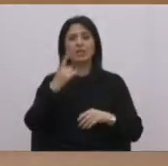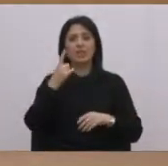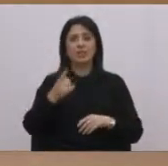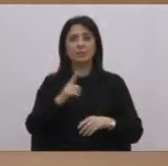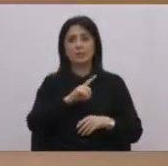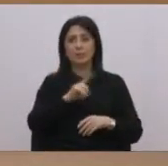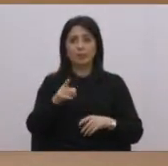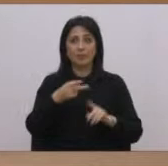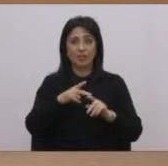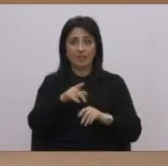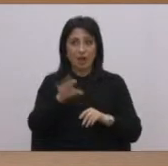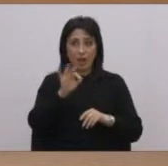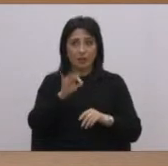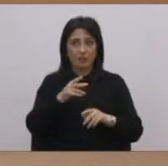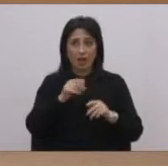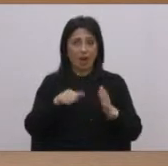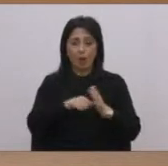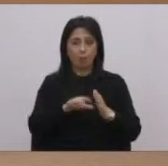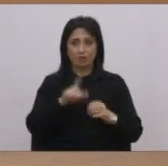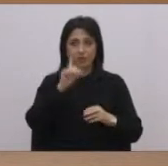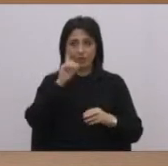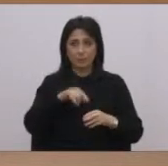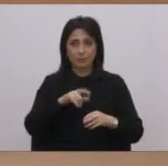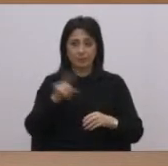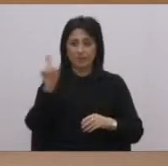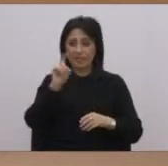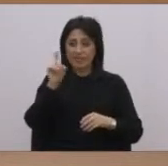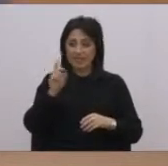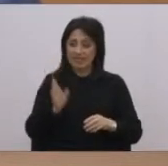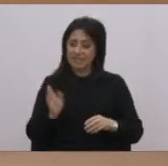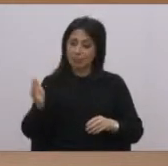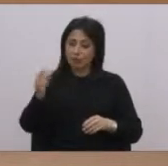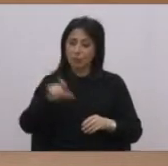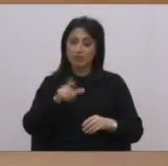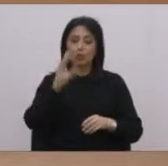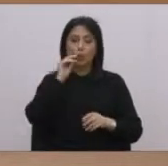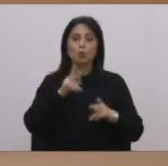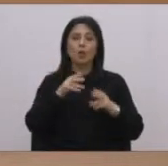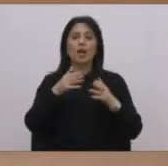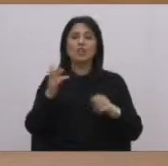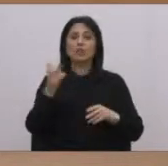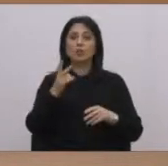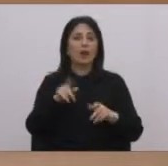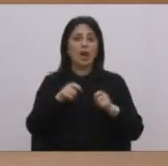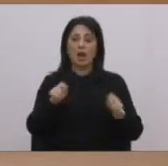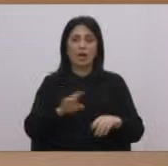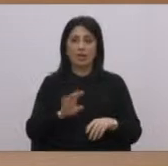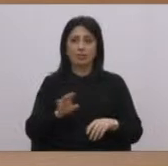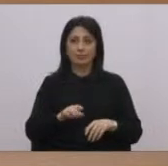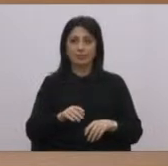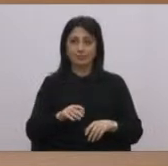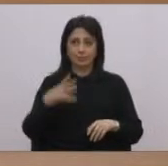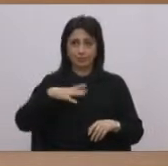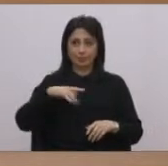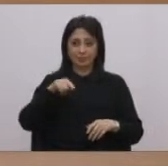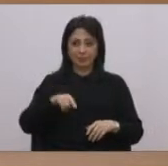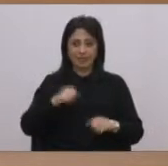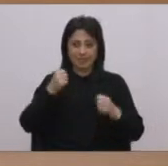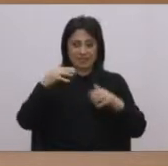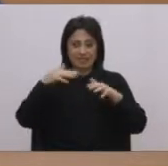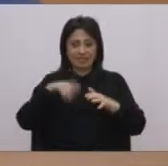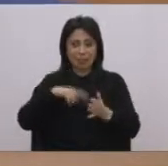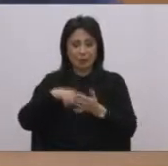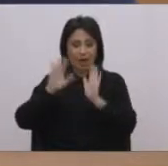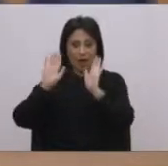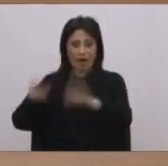მაგრამ ეს რო ამას არ უშველის, ხო იცით? ზესტაფონის შემოვლით იგზა, როდის უნდა გახსნილიყო და არ გაიხსნა? ანუ თბილისი საცობების